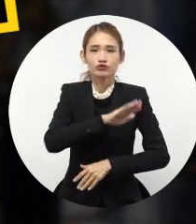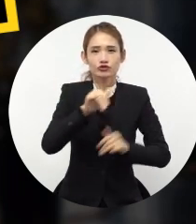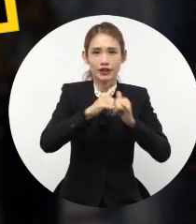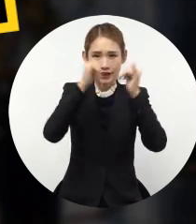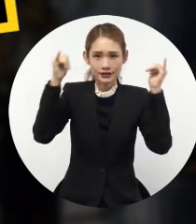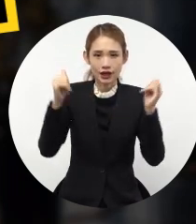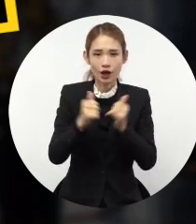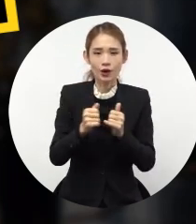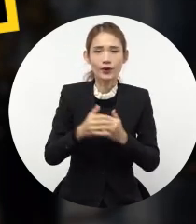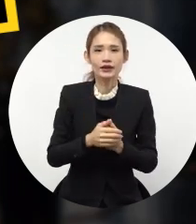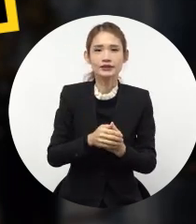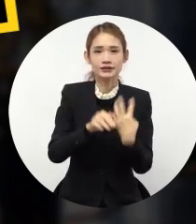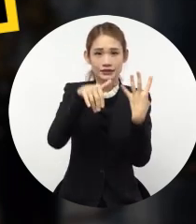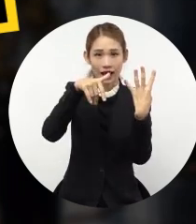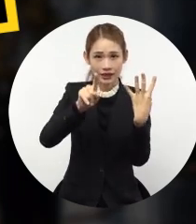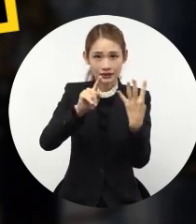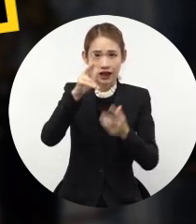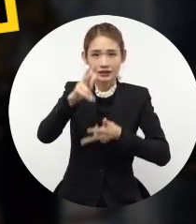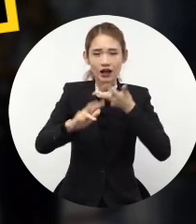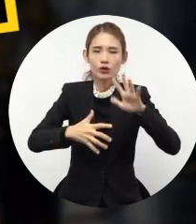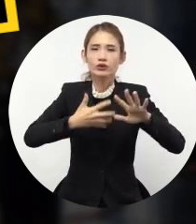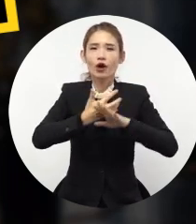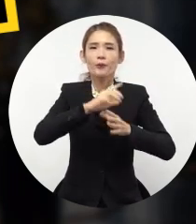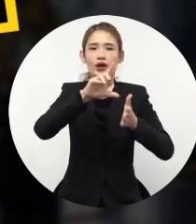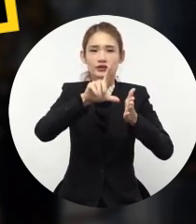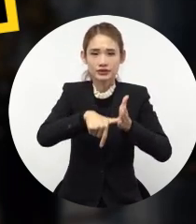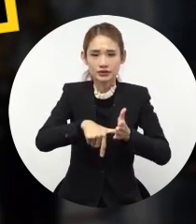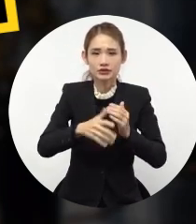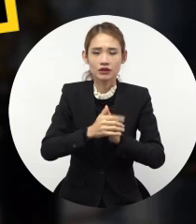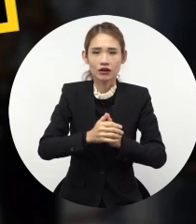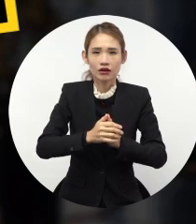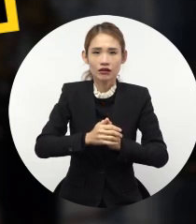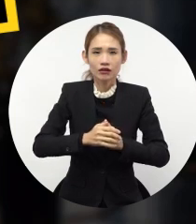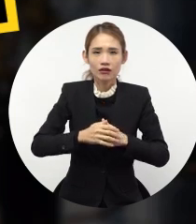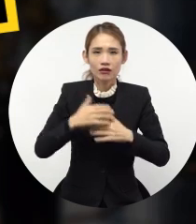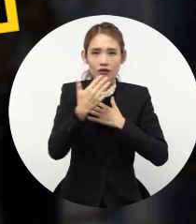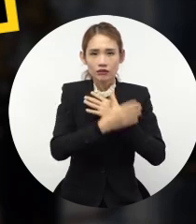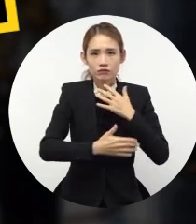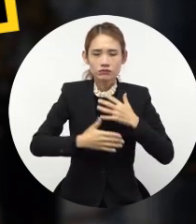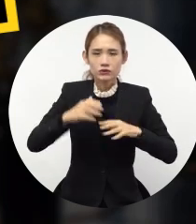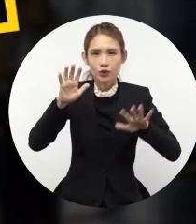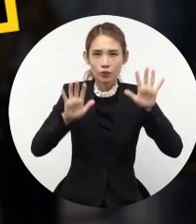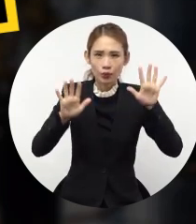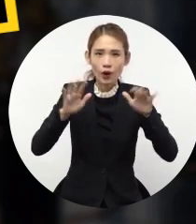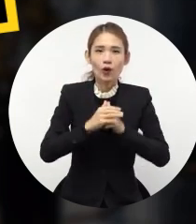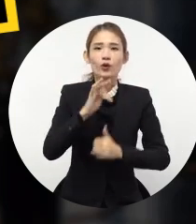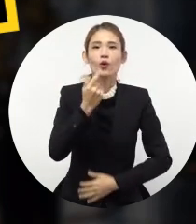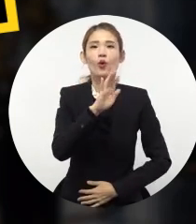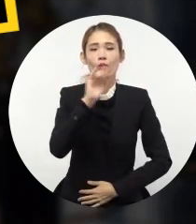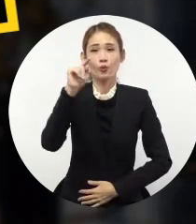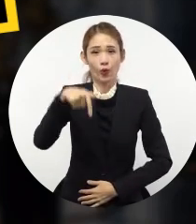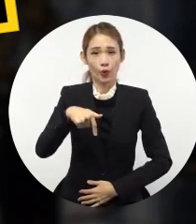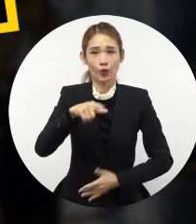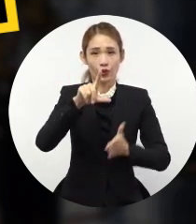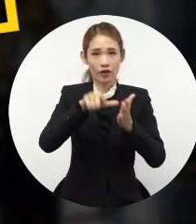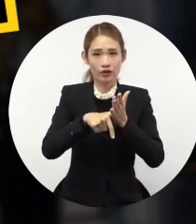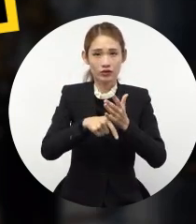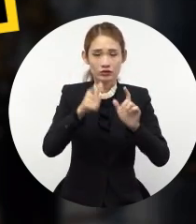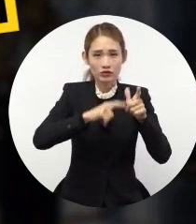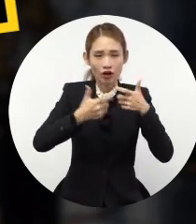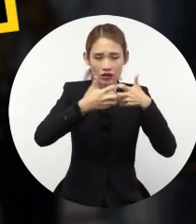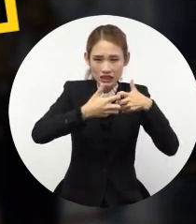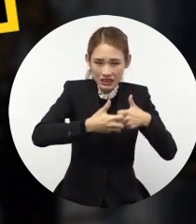네, 4차 산업혁명 시대라고 하죠. 로봇의 시대라고 합니다. 점점 더 인간과 기계의